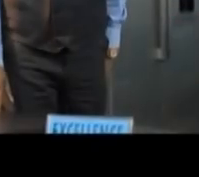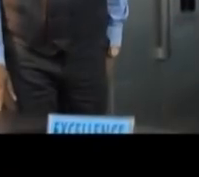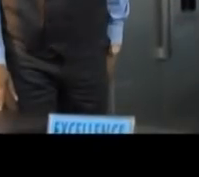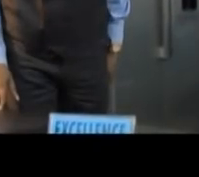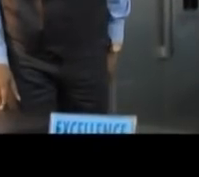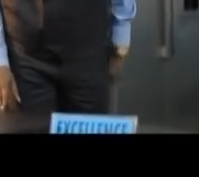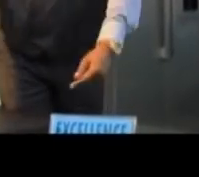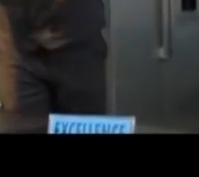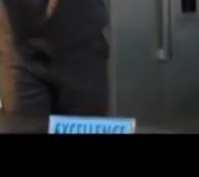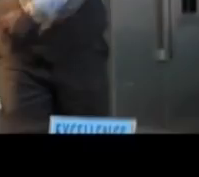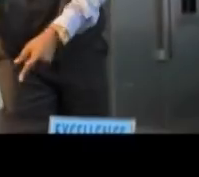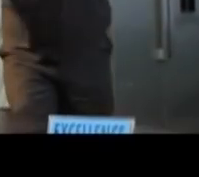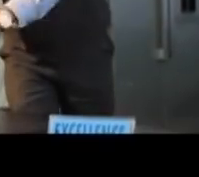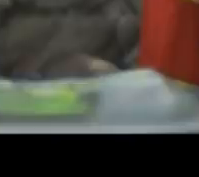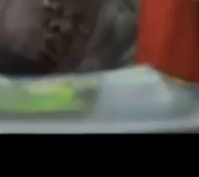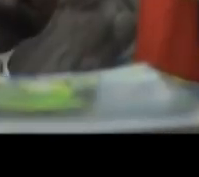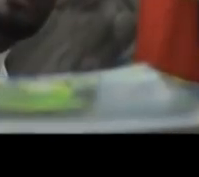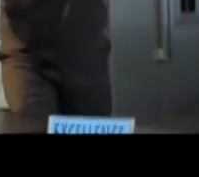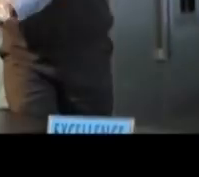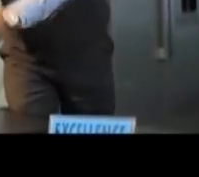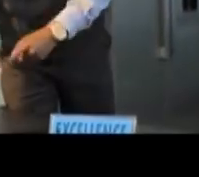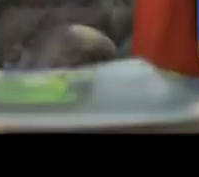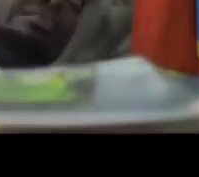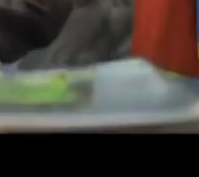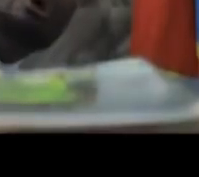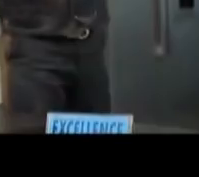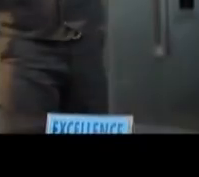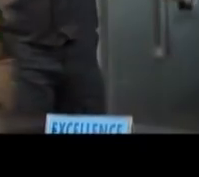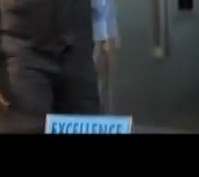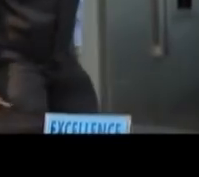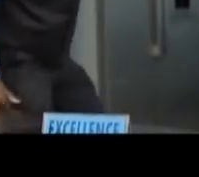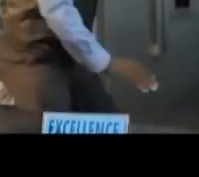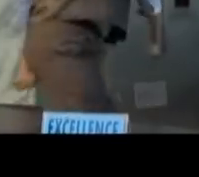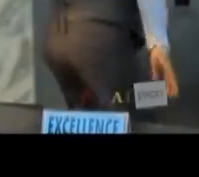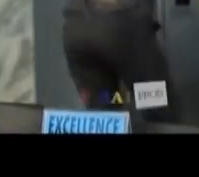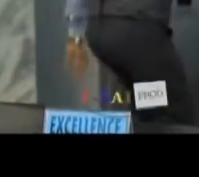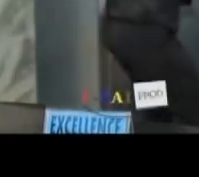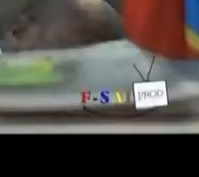Ça n'existe plus cette histoire. Je ne suis pas là. Je ne suis pas là. Là. Non. Ah, c'est désolé.